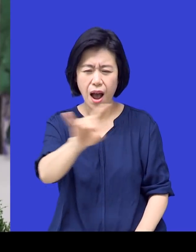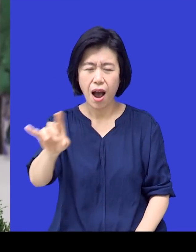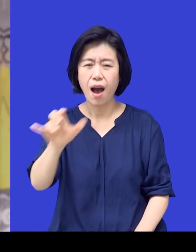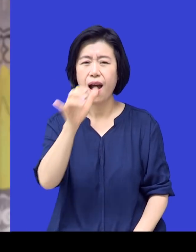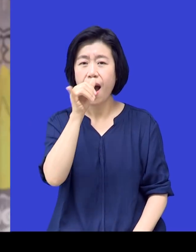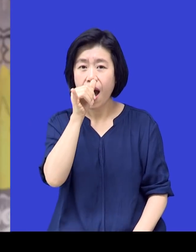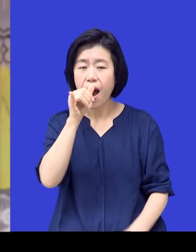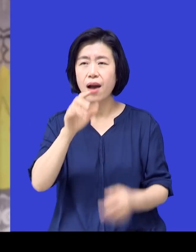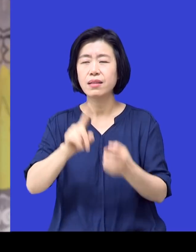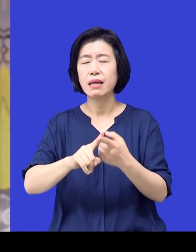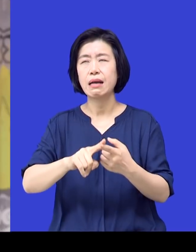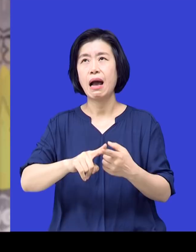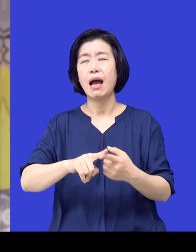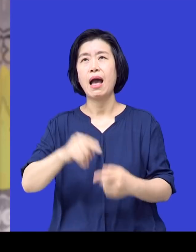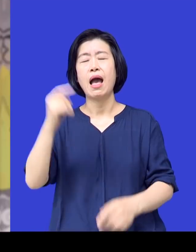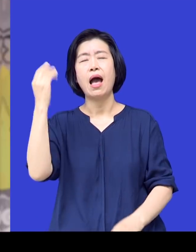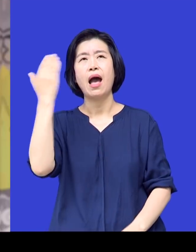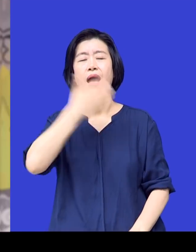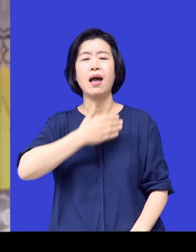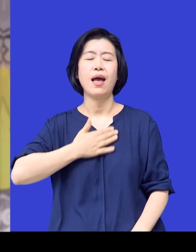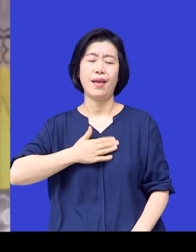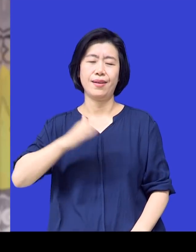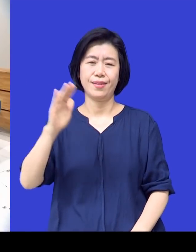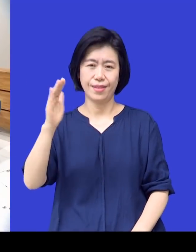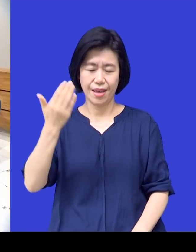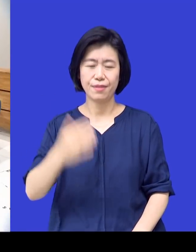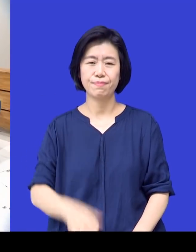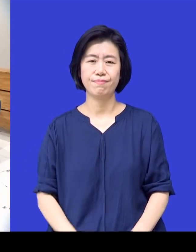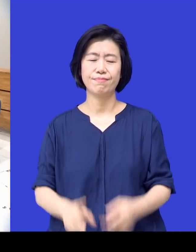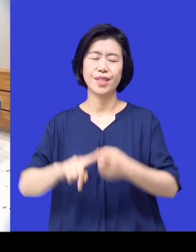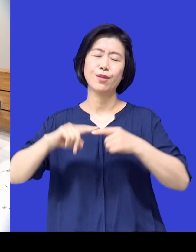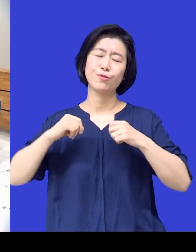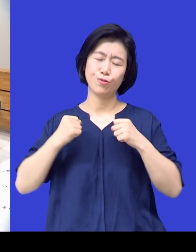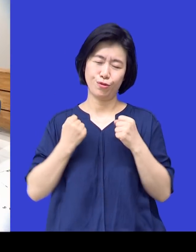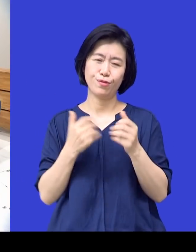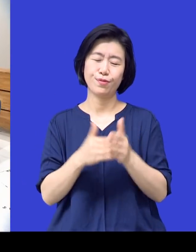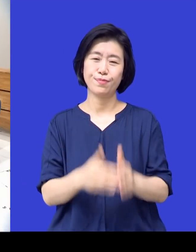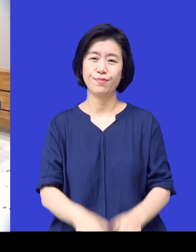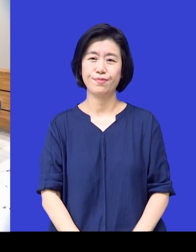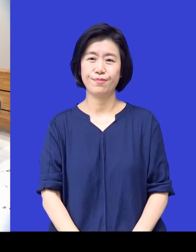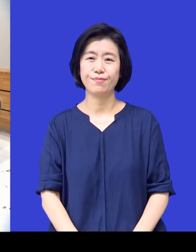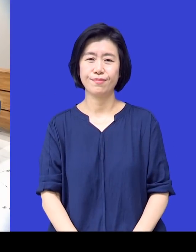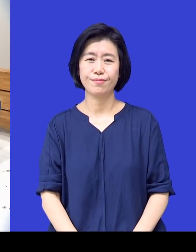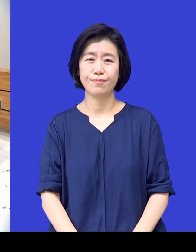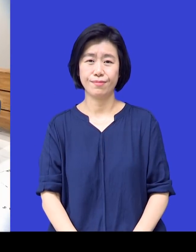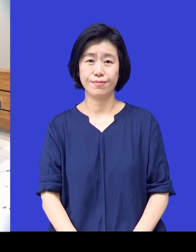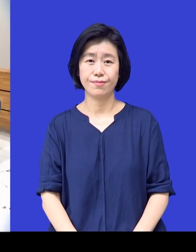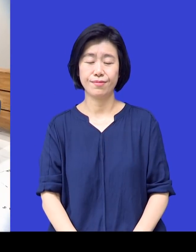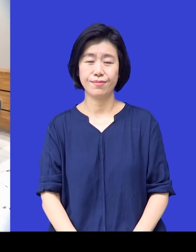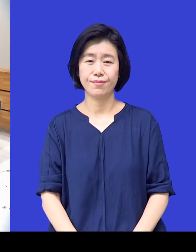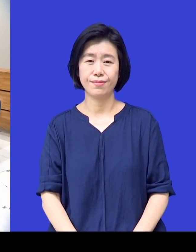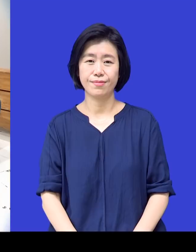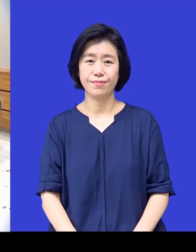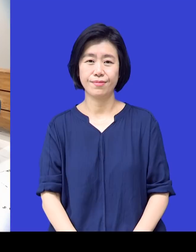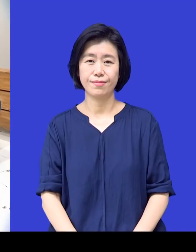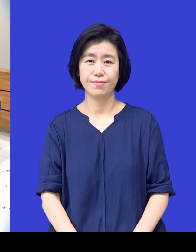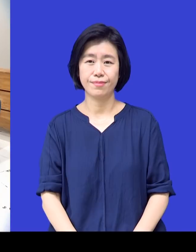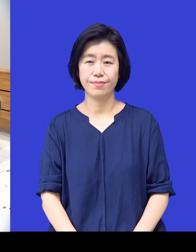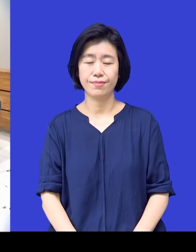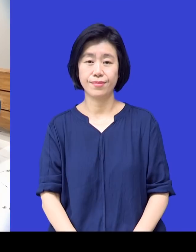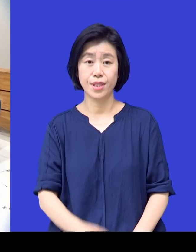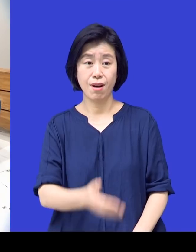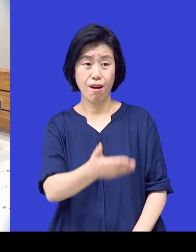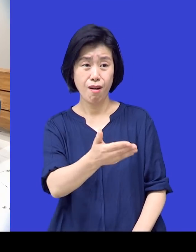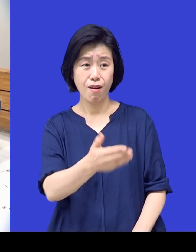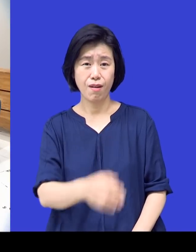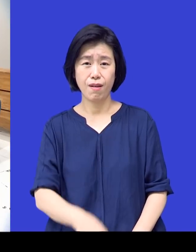예. 그래서 그냥 하게 된 거예요. 예. 그 거부하시던 마음이 정말 충분히 이해가 되잖아요. 예. 뭐 거부할 수 있는